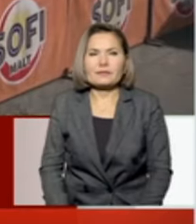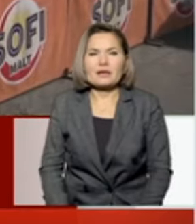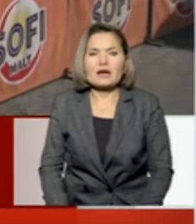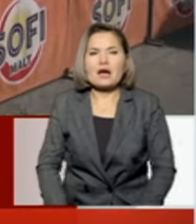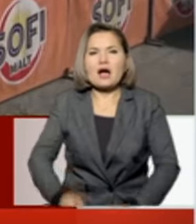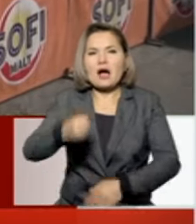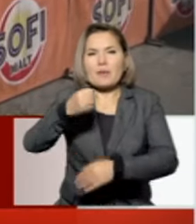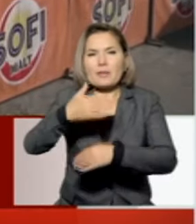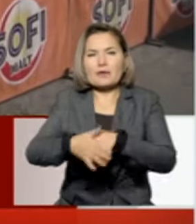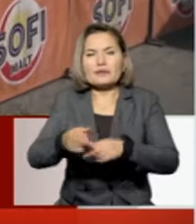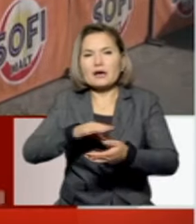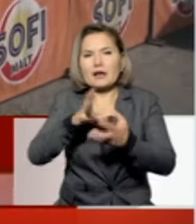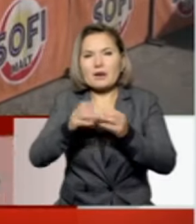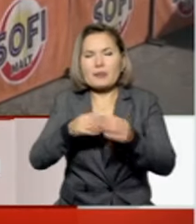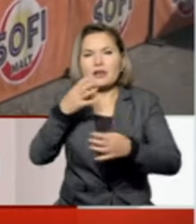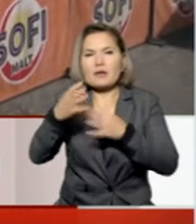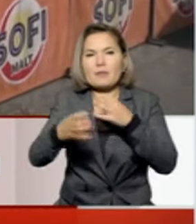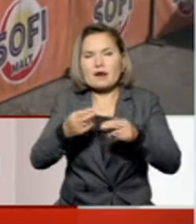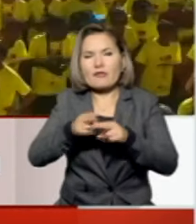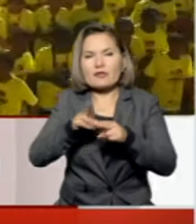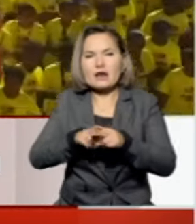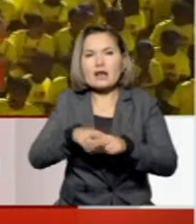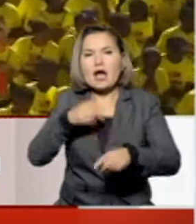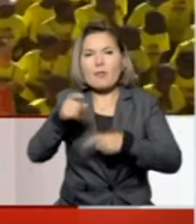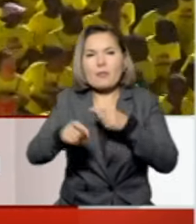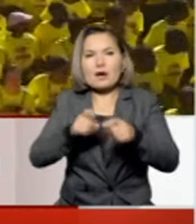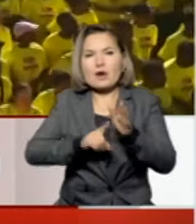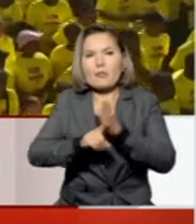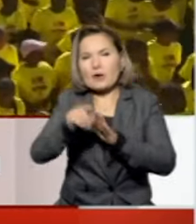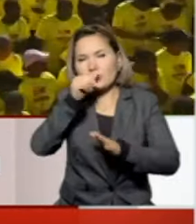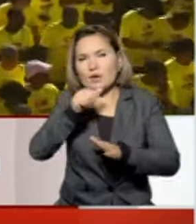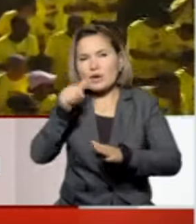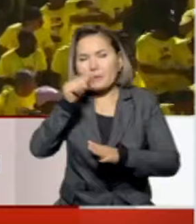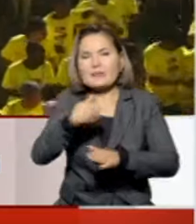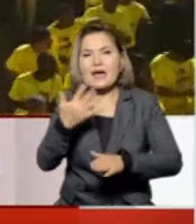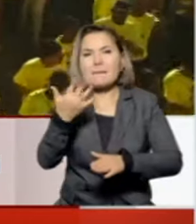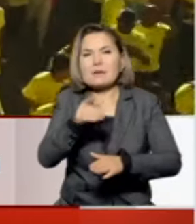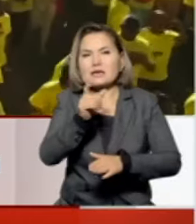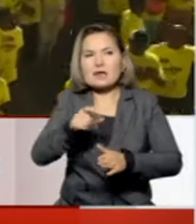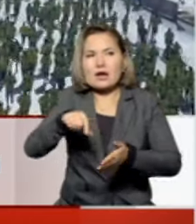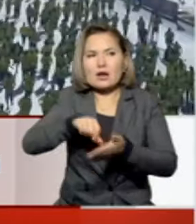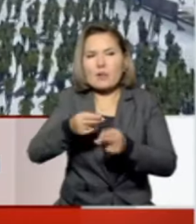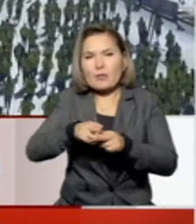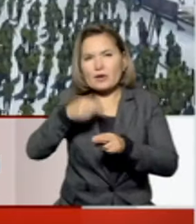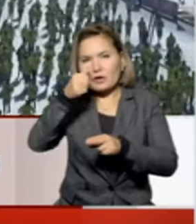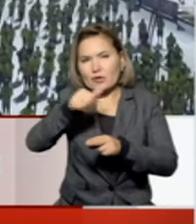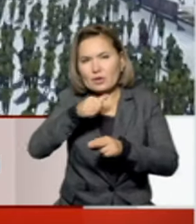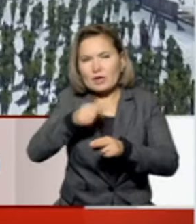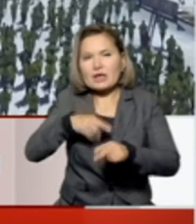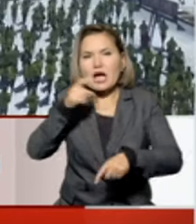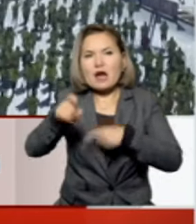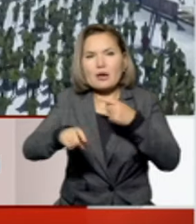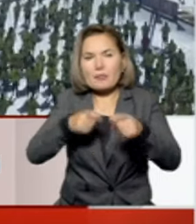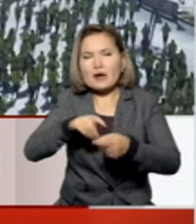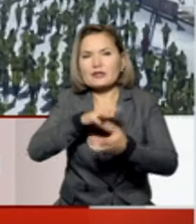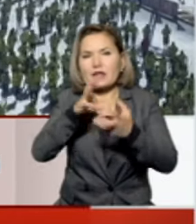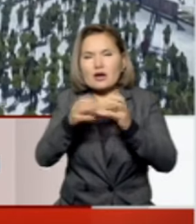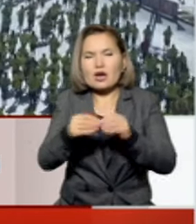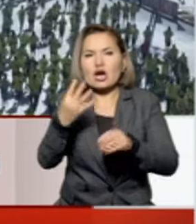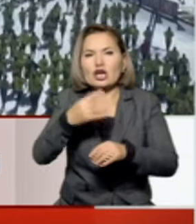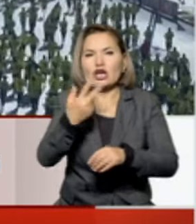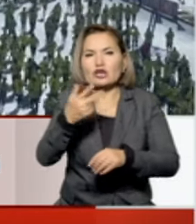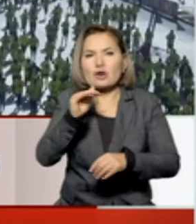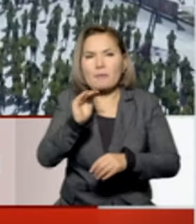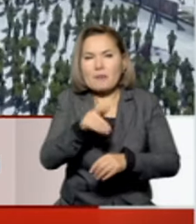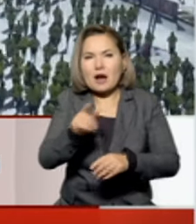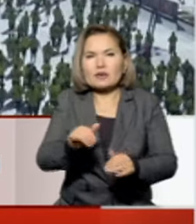Эфиопия астанасы Адис-Абебада халықаралық марафон өтті. Былтыр оған 5 адам қатысса, биыл жүгірушілердің саны 43